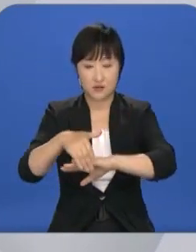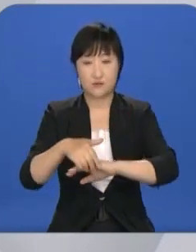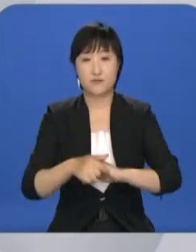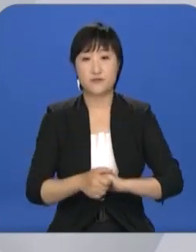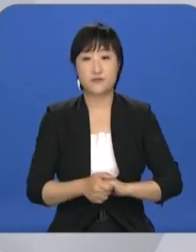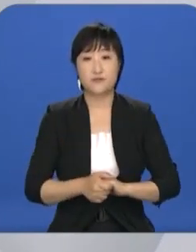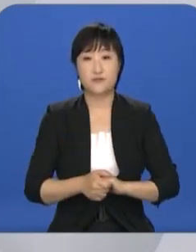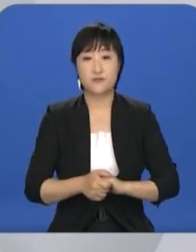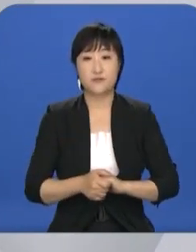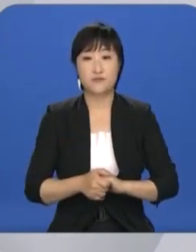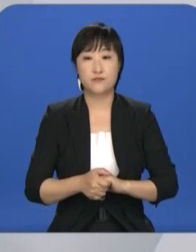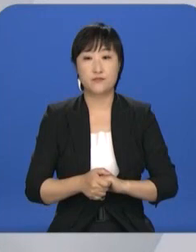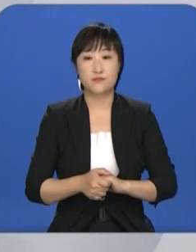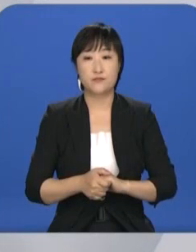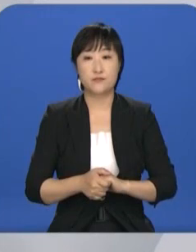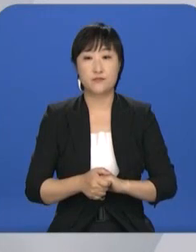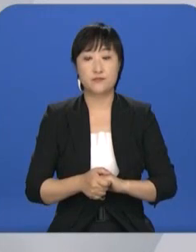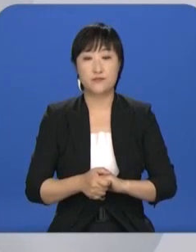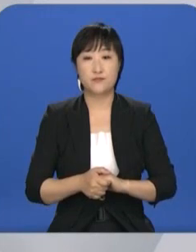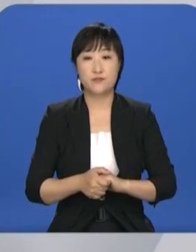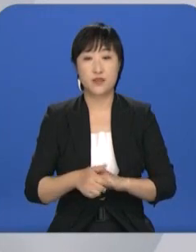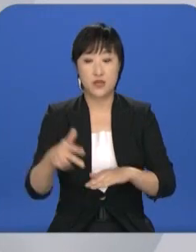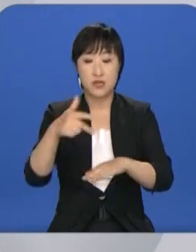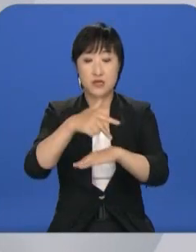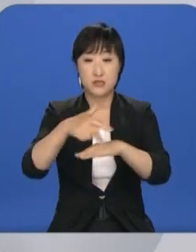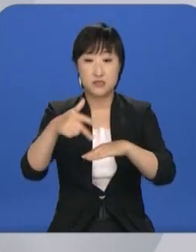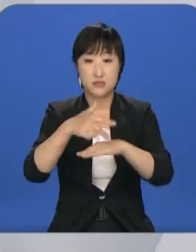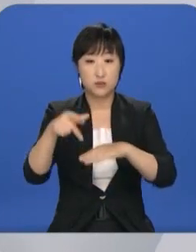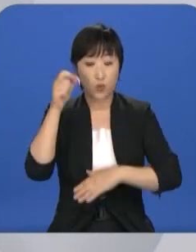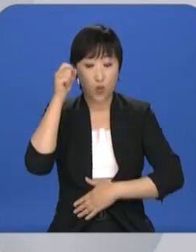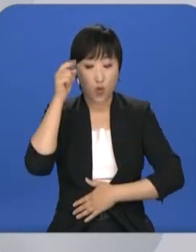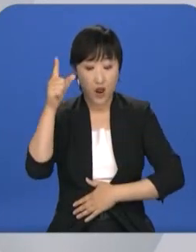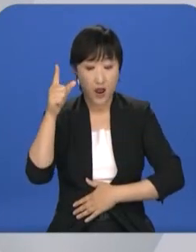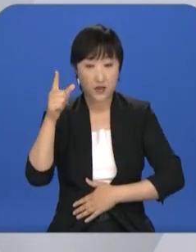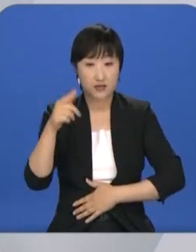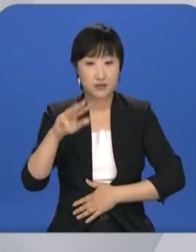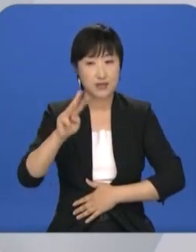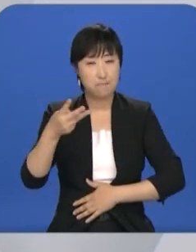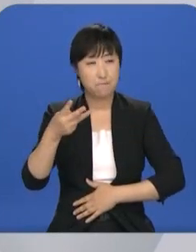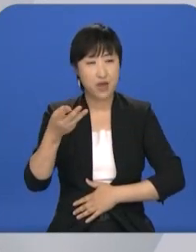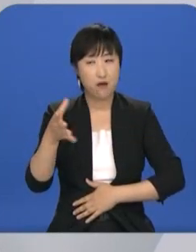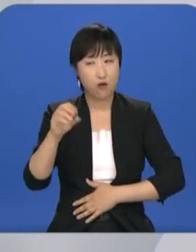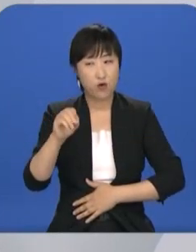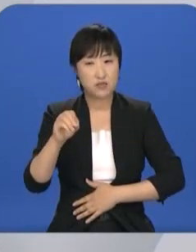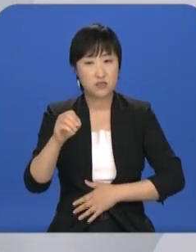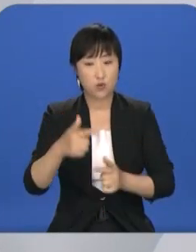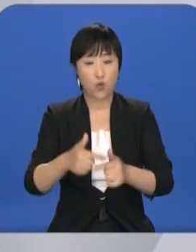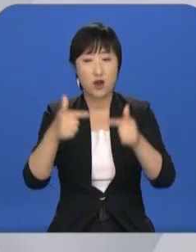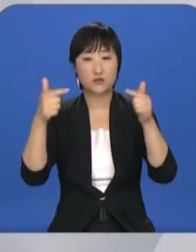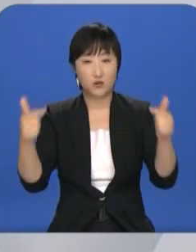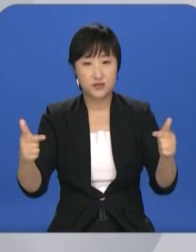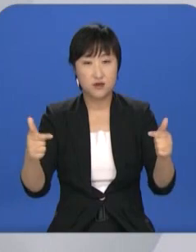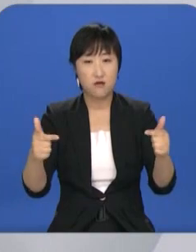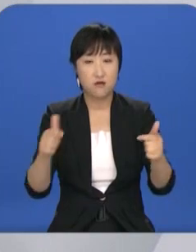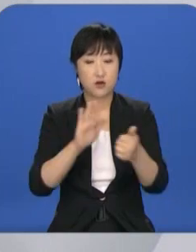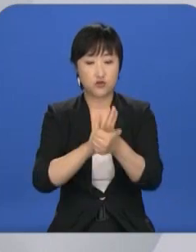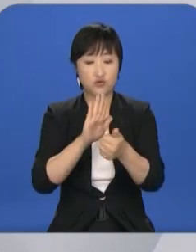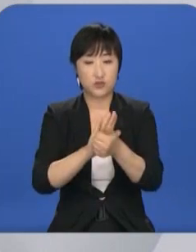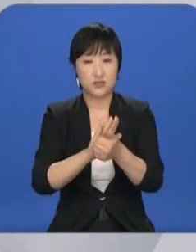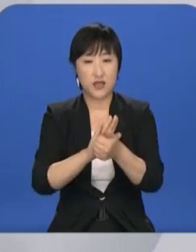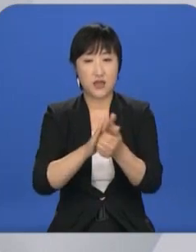예정입니다. 그리고 진도 인재육성 장학금을 300억까지 확충을 해서 정책